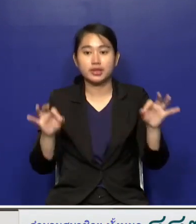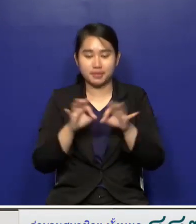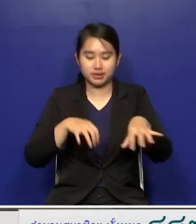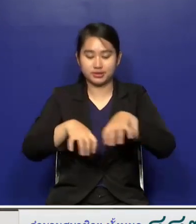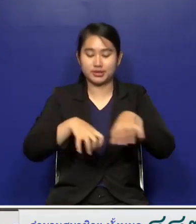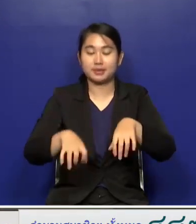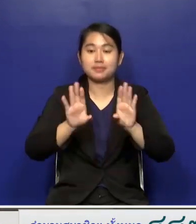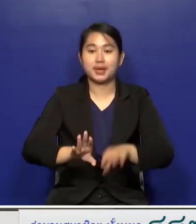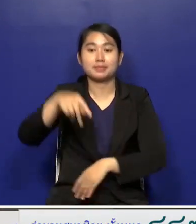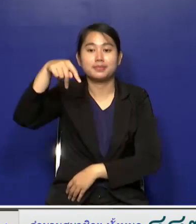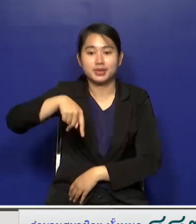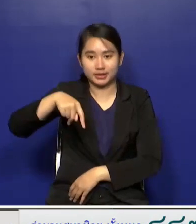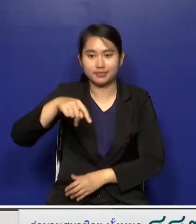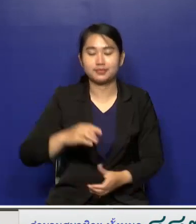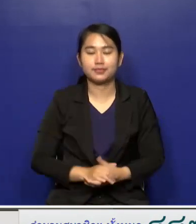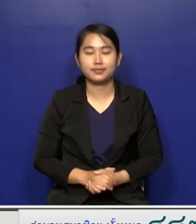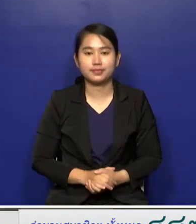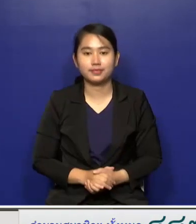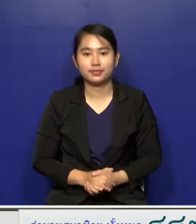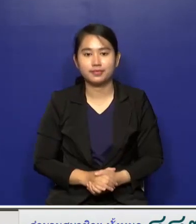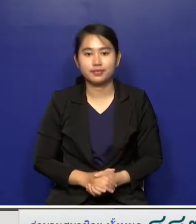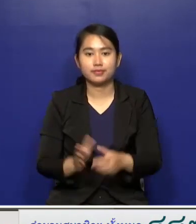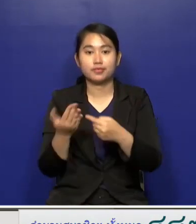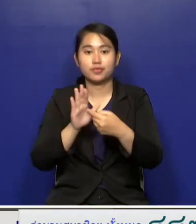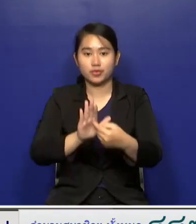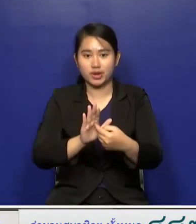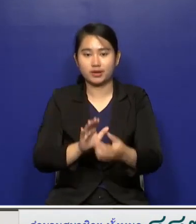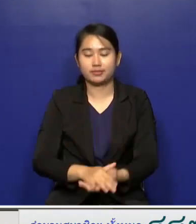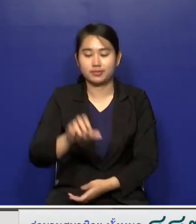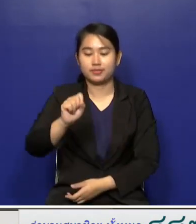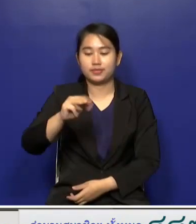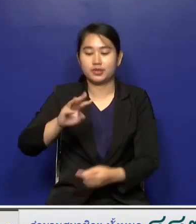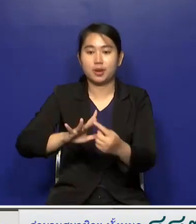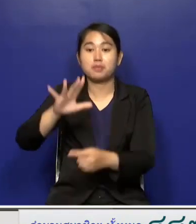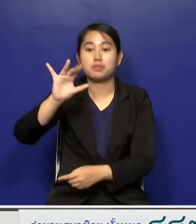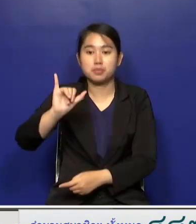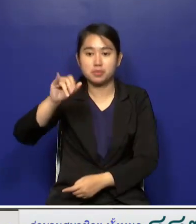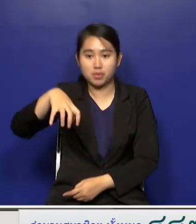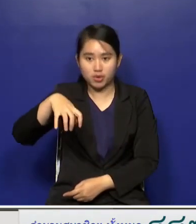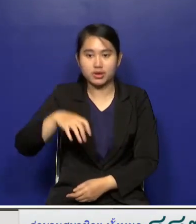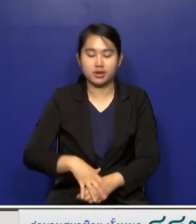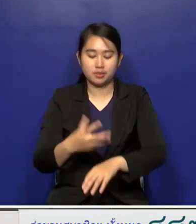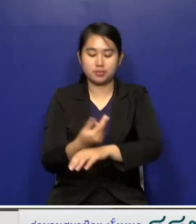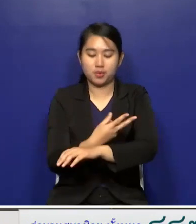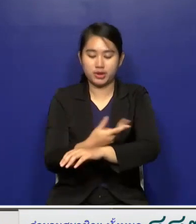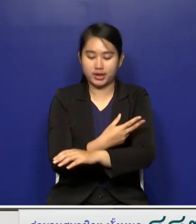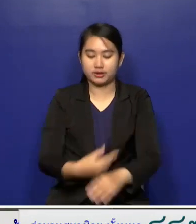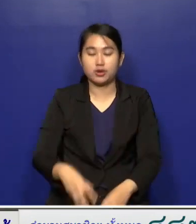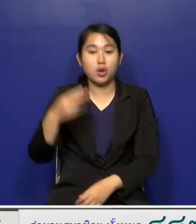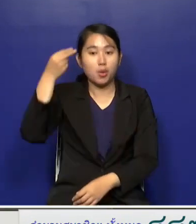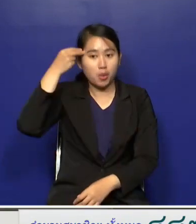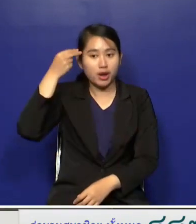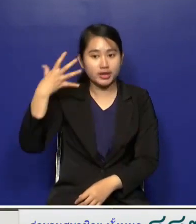รูปแบบพิเศษให้เกิดขึ้นไม่ว่าจะเป็นที่เกาะสมุยภูเก็ตหัวหินแม่สอดเป็นต้นนะ